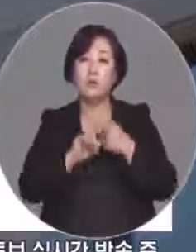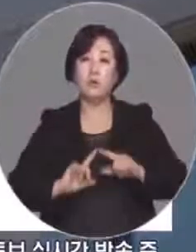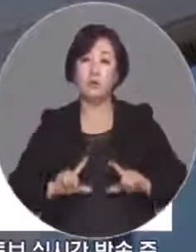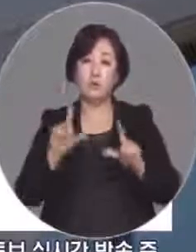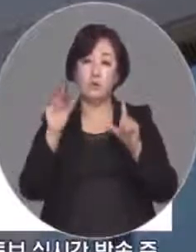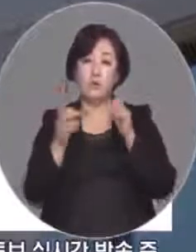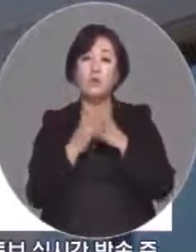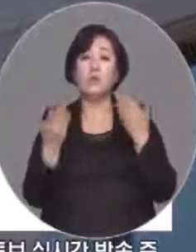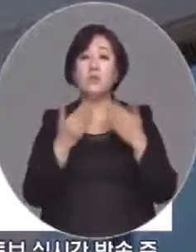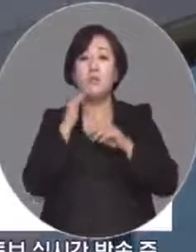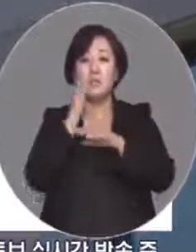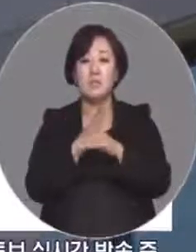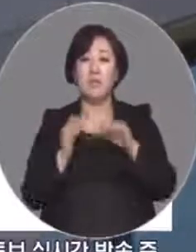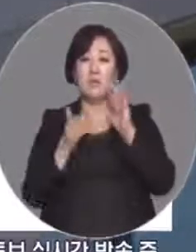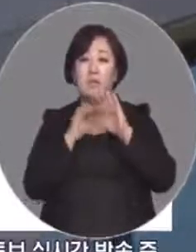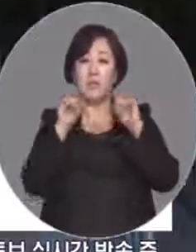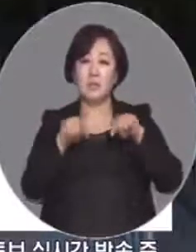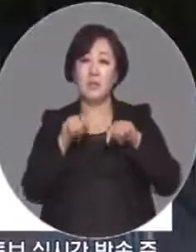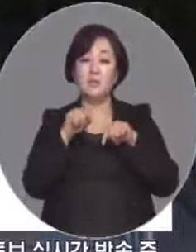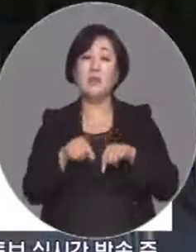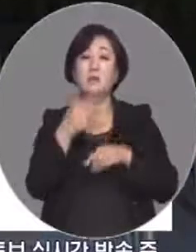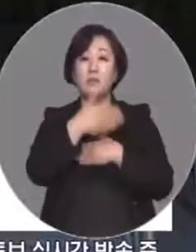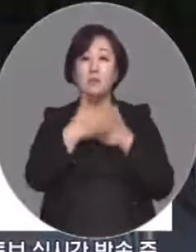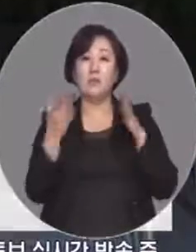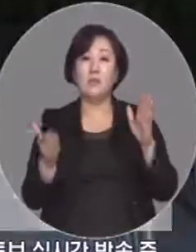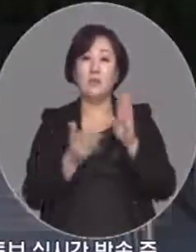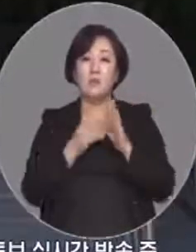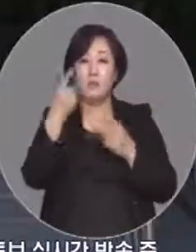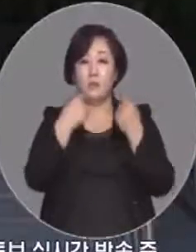동구는 일자리 상담을 위해 비서실을 찾았던